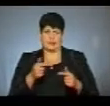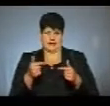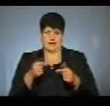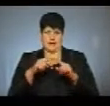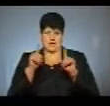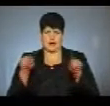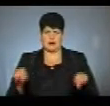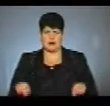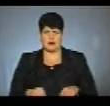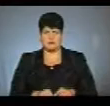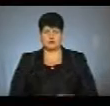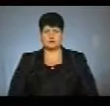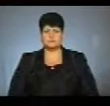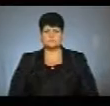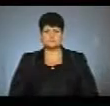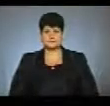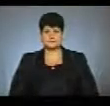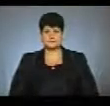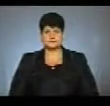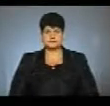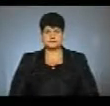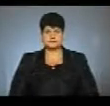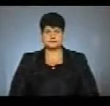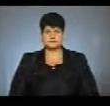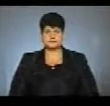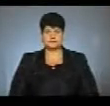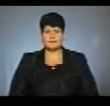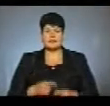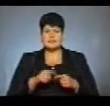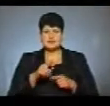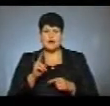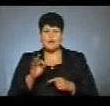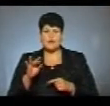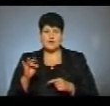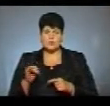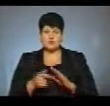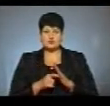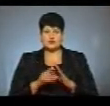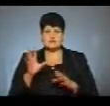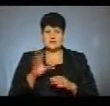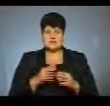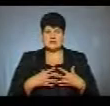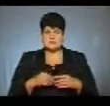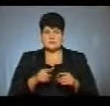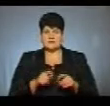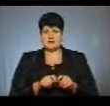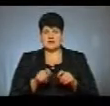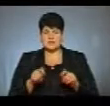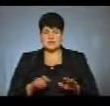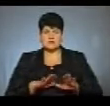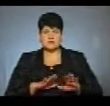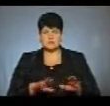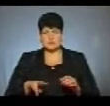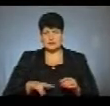про це Богдан Буденчук розповість. Це коворкінг-студія для усієї сім'ї. Її відкриває заступниця